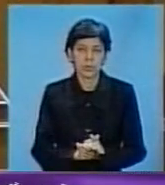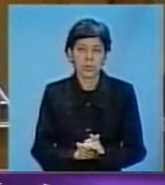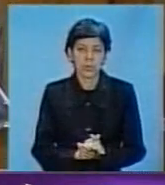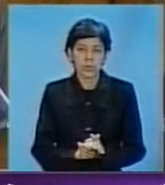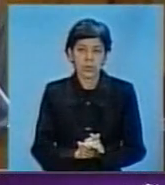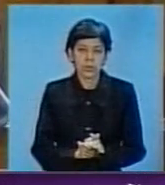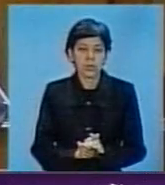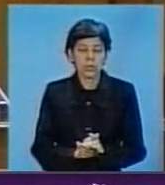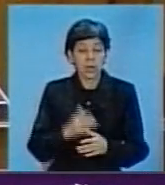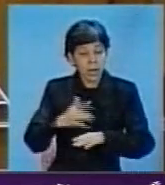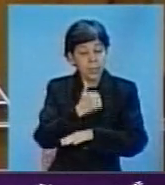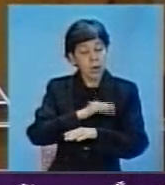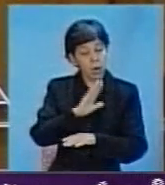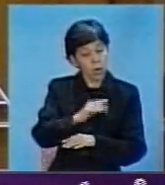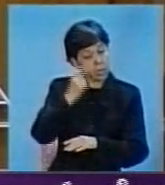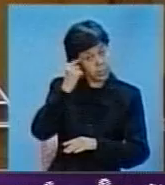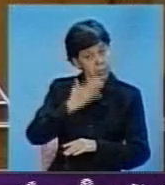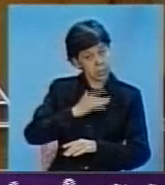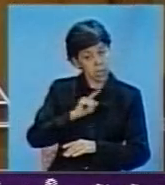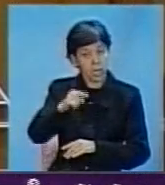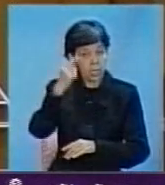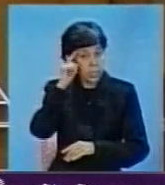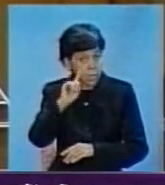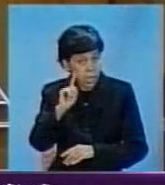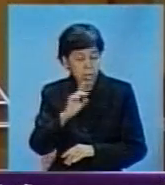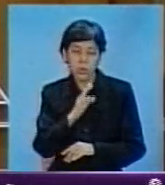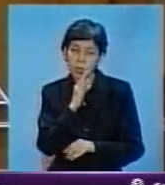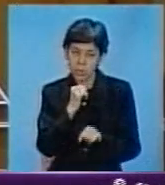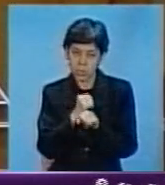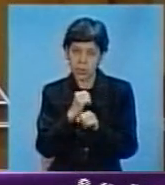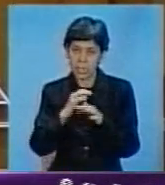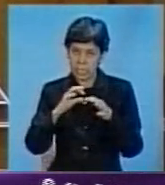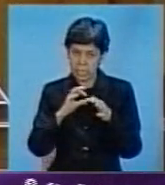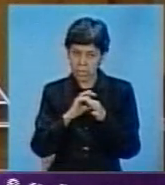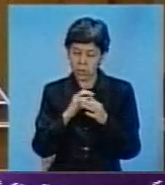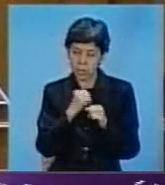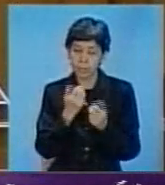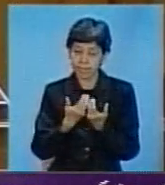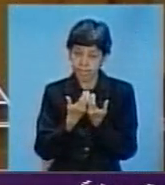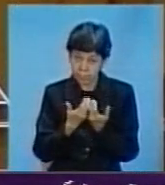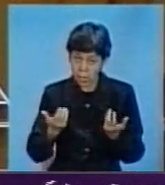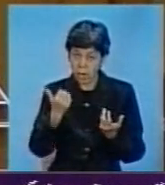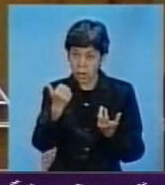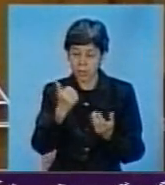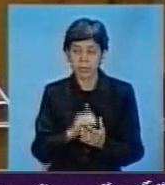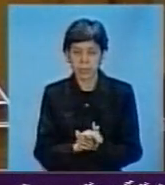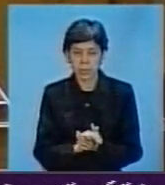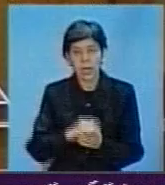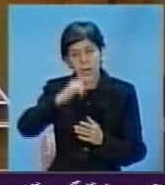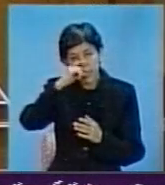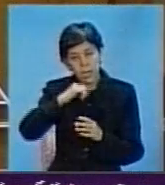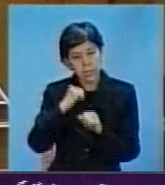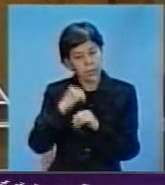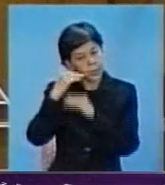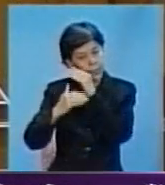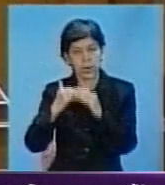แต่ความคิดเห็นที่แตกต่างทางการเมืองเนี่ยครับถ้าแยกตัวออกมาจากกระบวนการนี้ได้ทั้งหมดเนี่ยครับบ้านเมืองเราจะเ